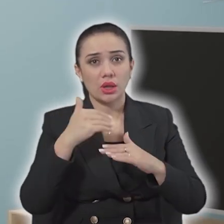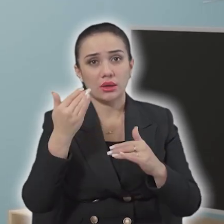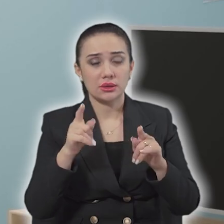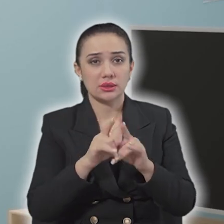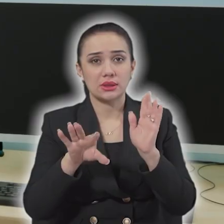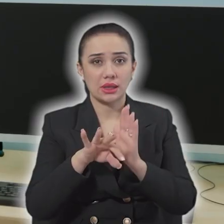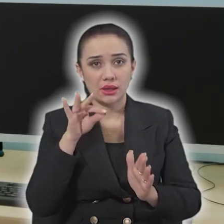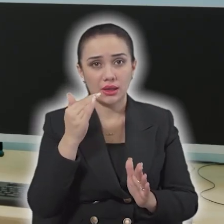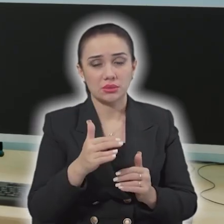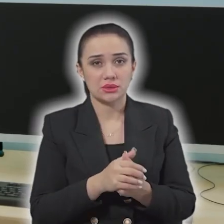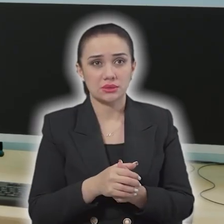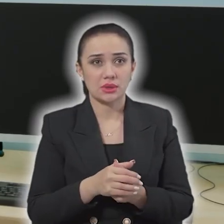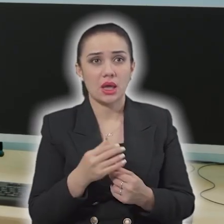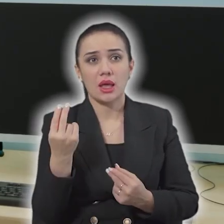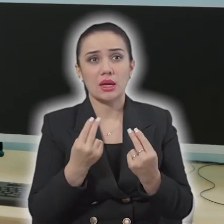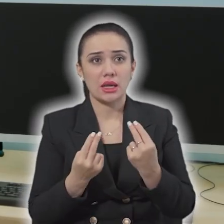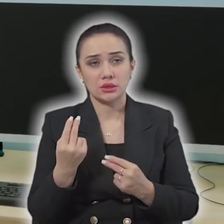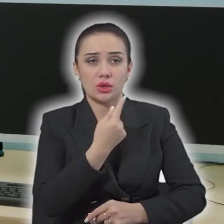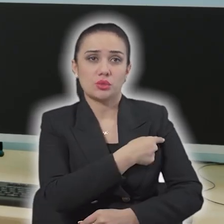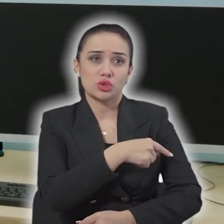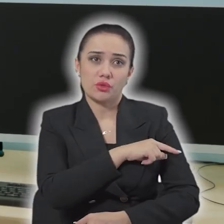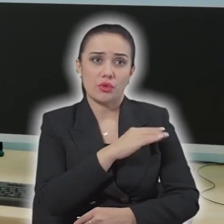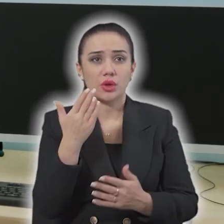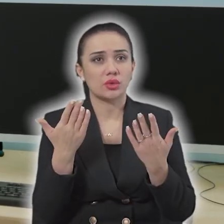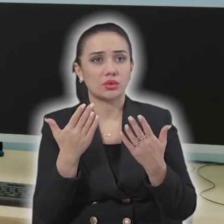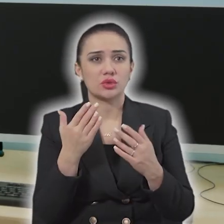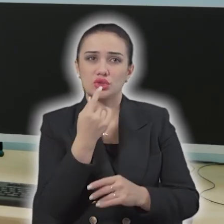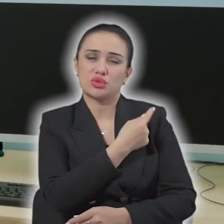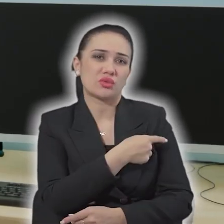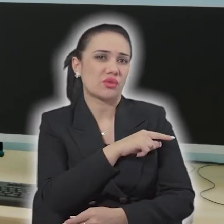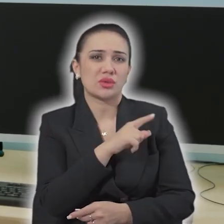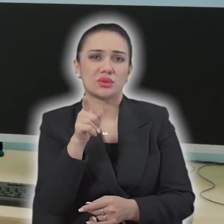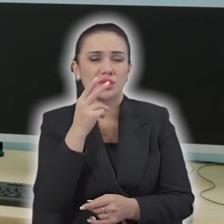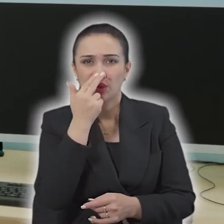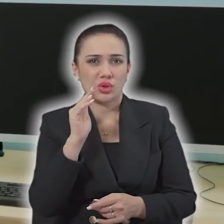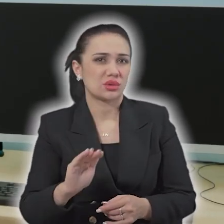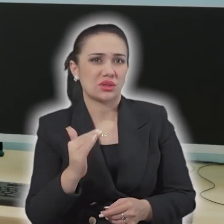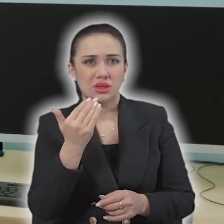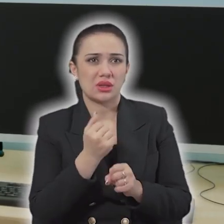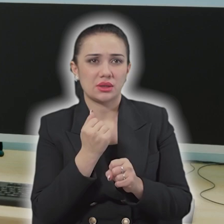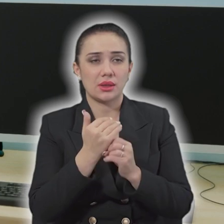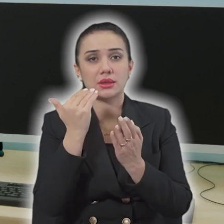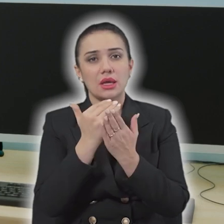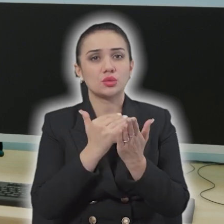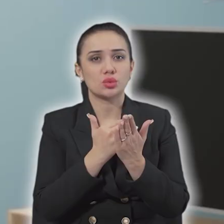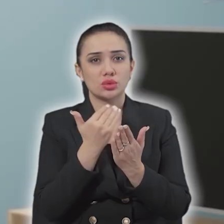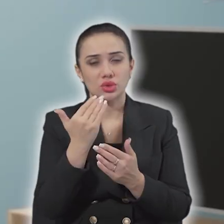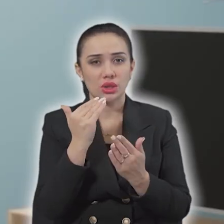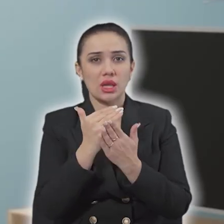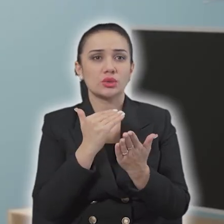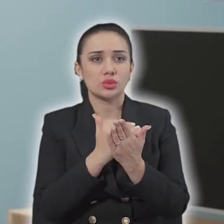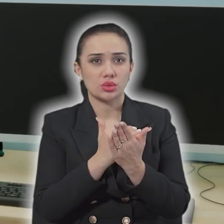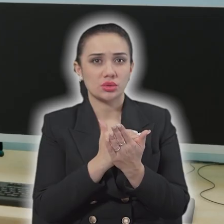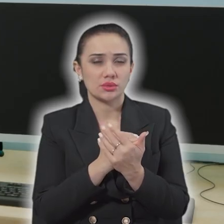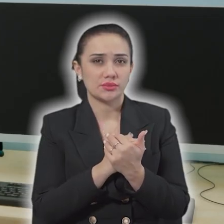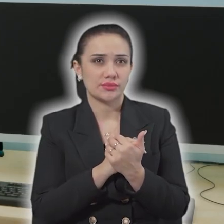hunarlardan tanlaymiz. Xo'sh. Rassom, shifokor. Yo'q, shifokorlikka yoshlik qilasan. Dasturchi.